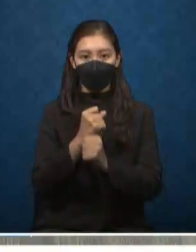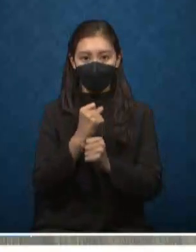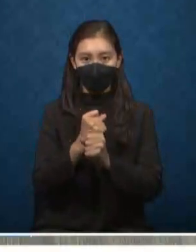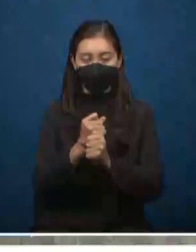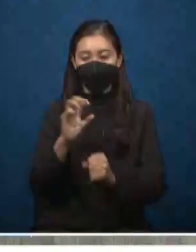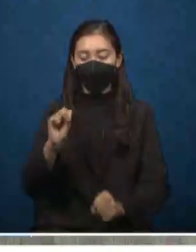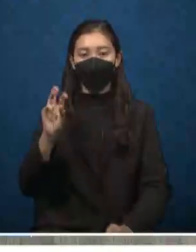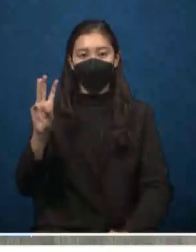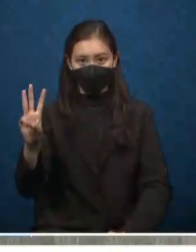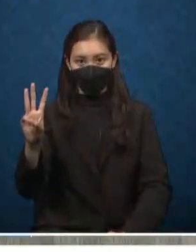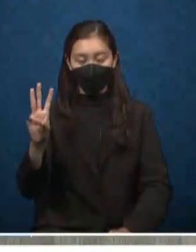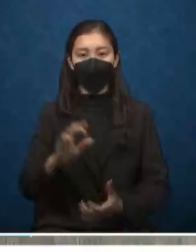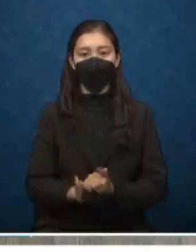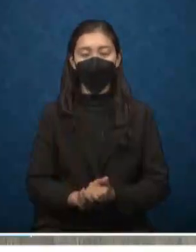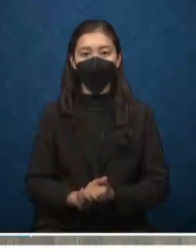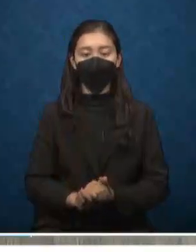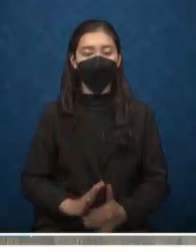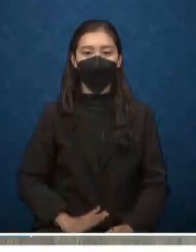จะปฏิบัติหน้าที่